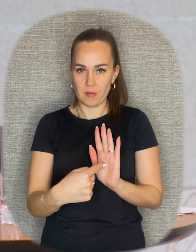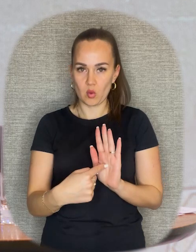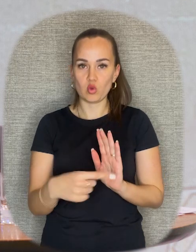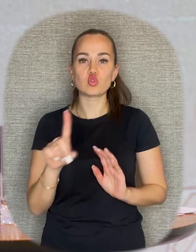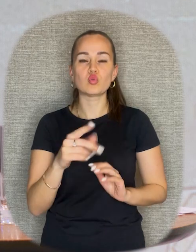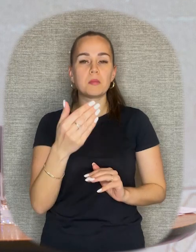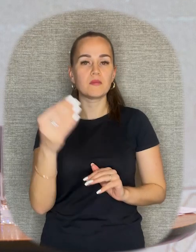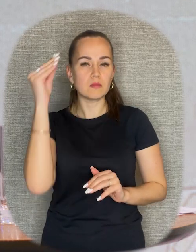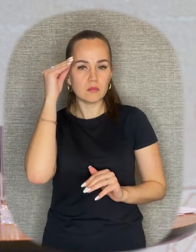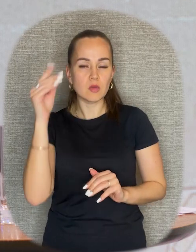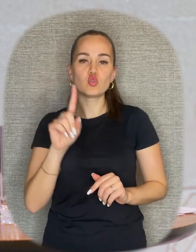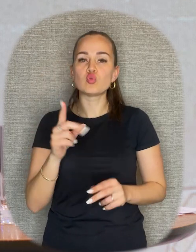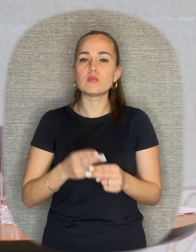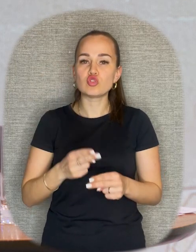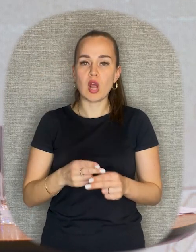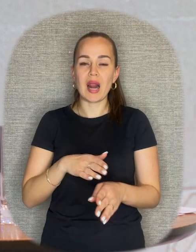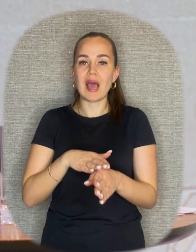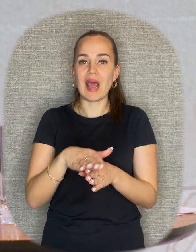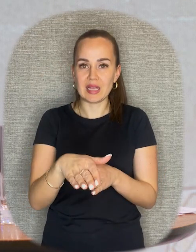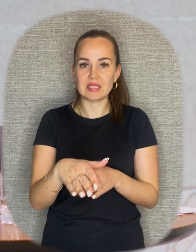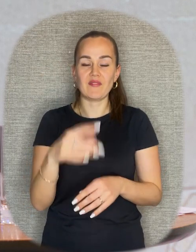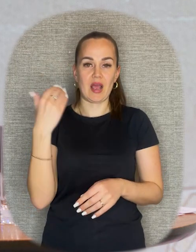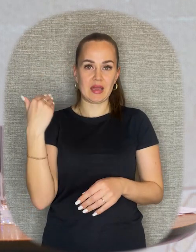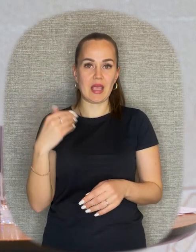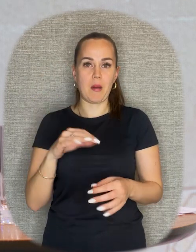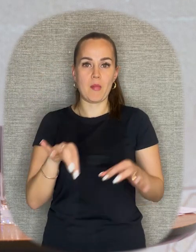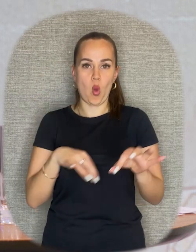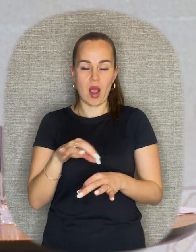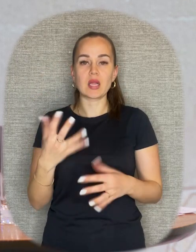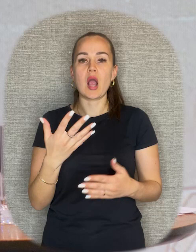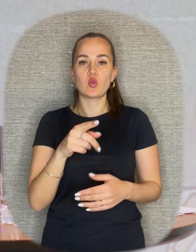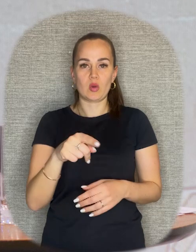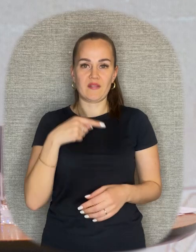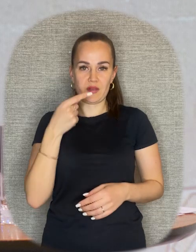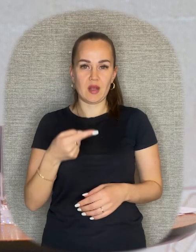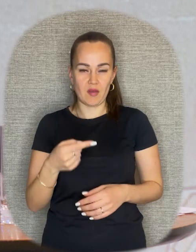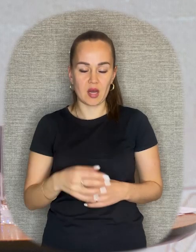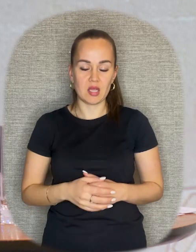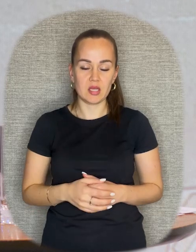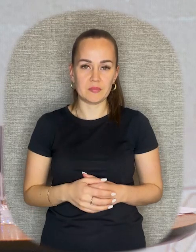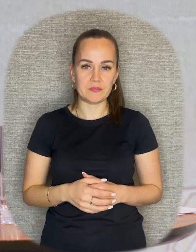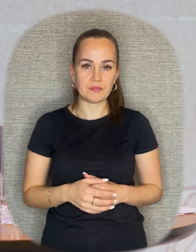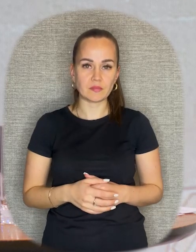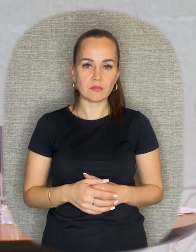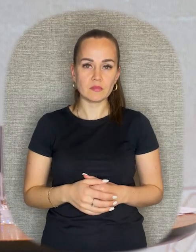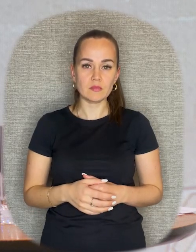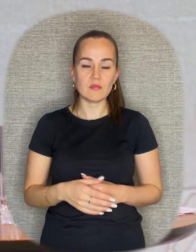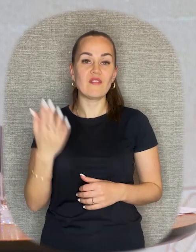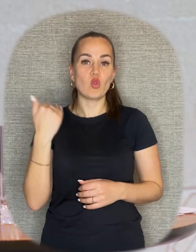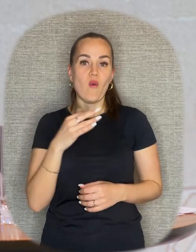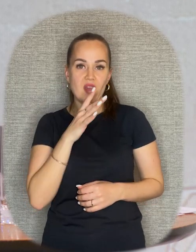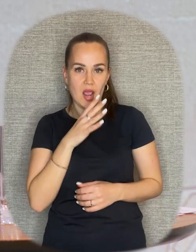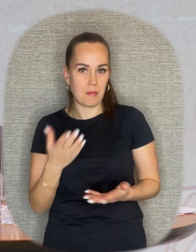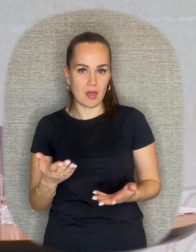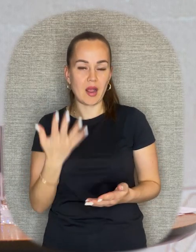школы и второй вопрос Что по-вашему помешало реализовать те проекты о которых вы сказали ну